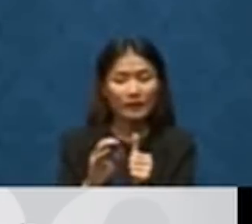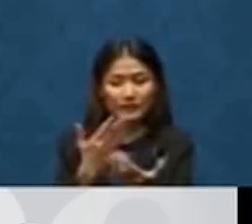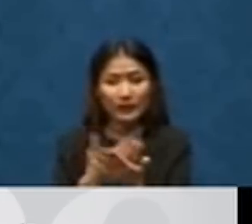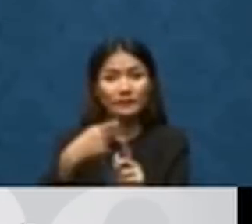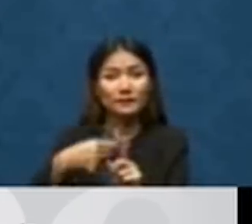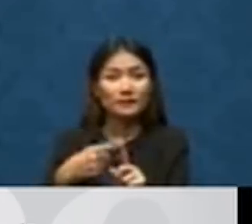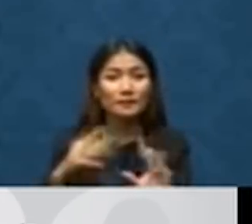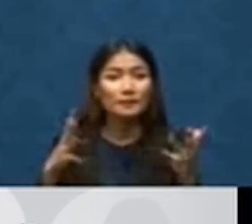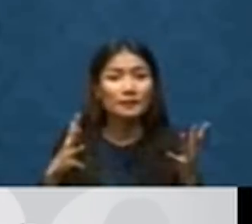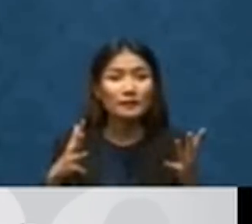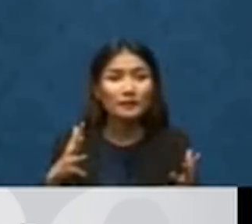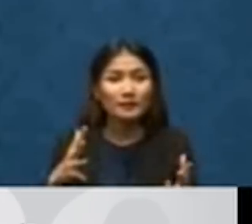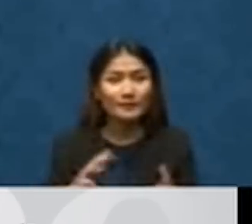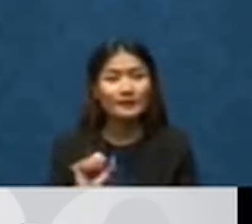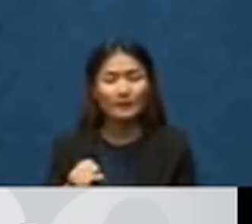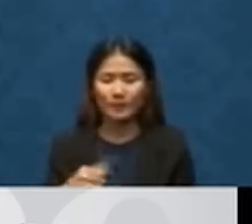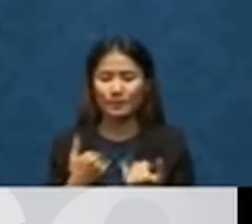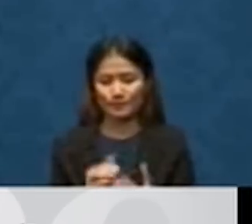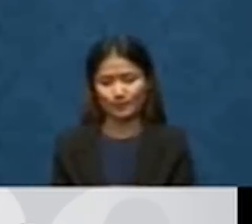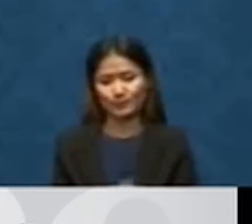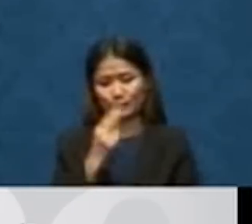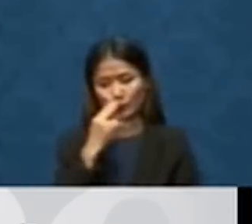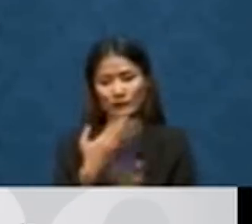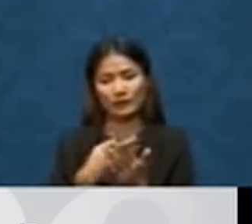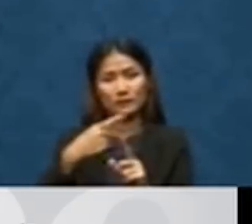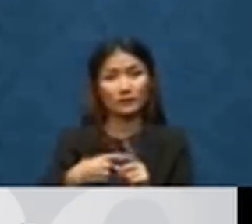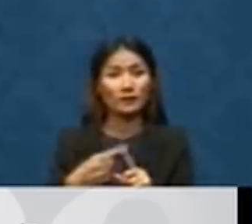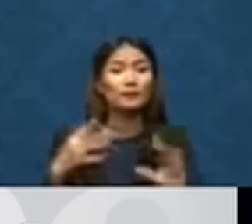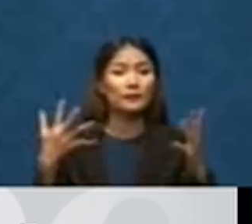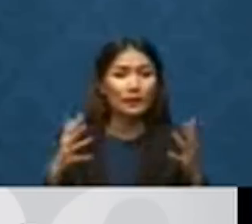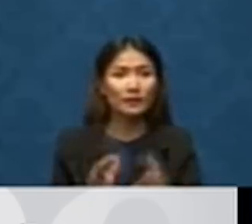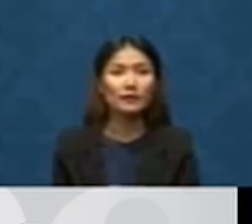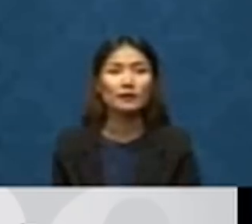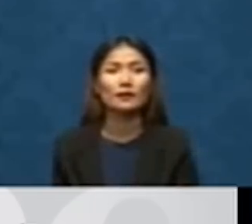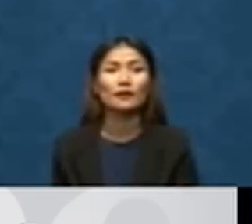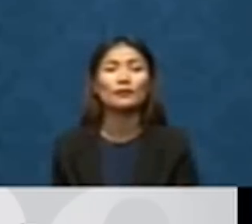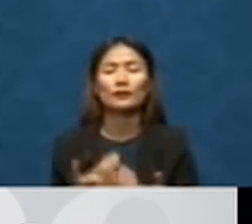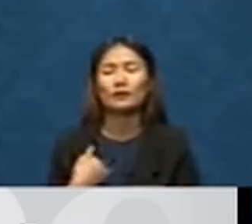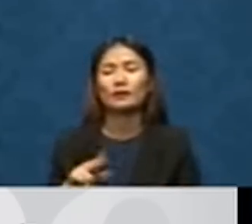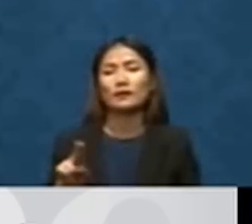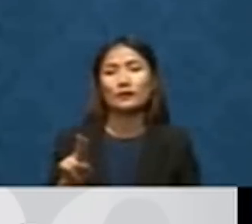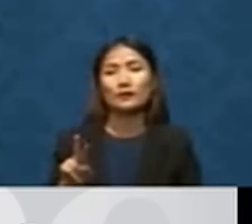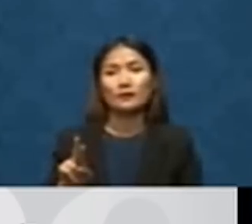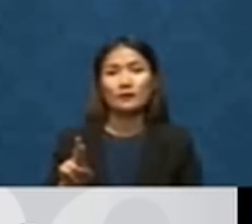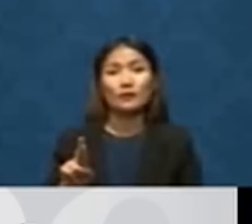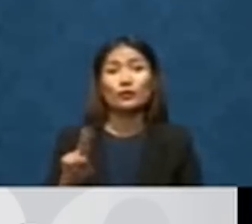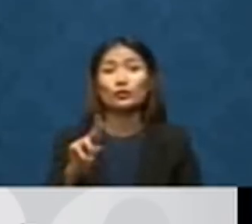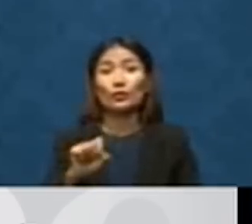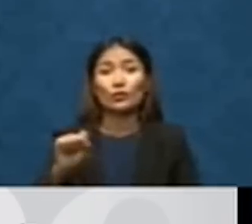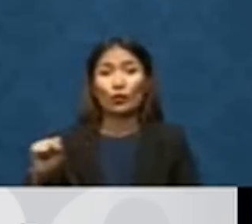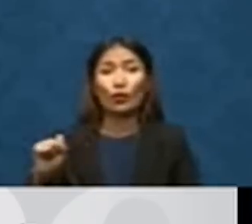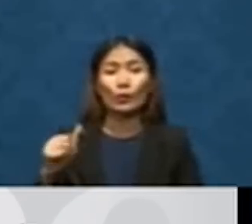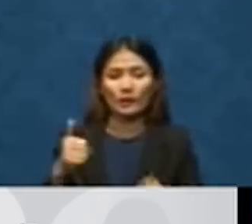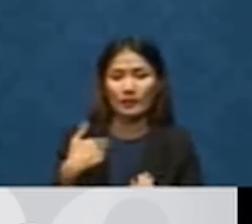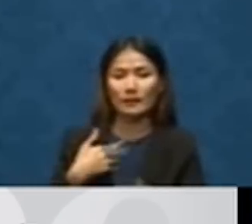าเนี่ยตั้งแต่มีสภาใช่ไหมไม่เคยเห็นนายกมาตอบเลย อภิปรายมาอภิปรายไม่ไว้วางใจมาแต่ถ้าจะเป็นลักษณะของการตอบกระทู้สดนี่อันนี